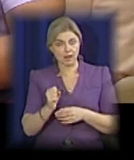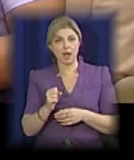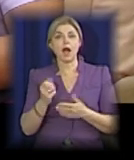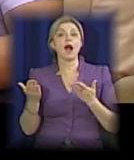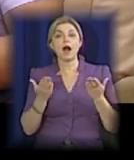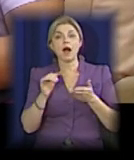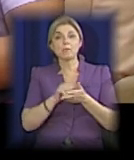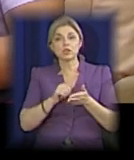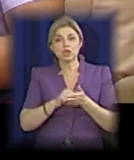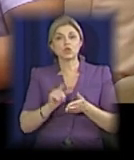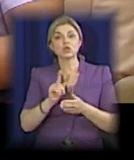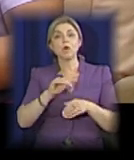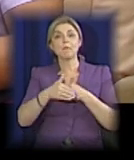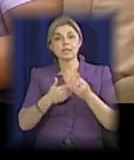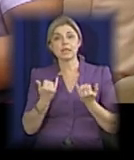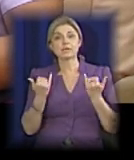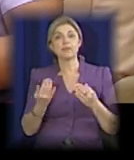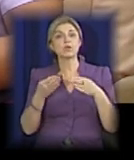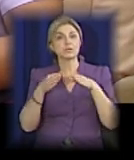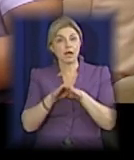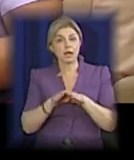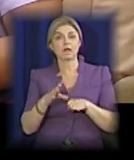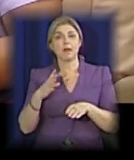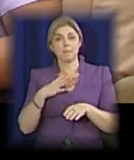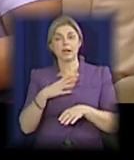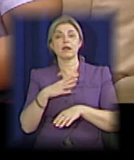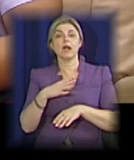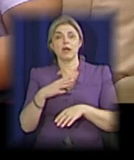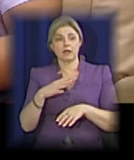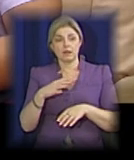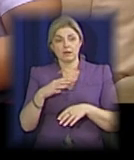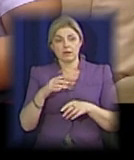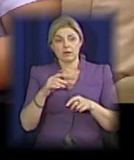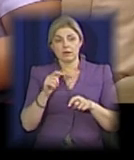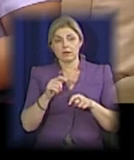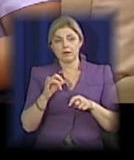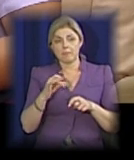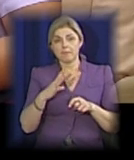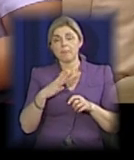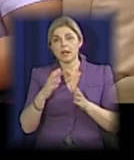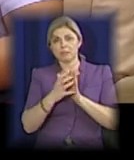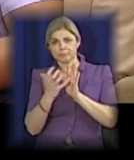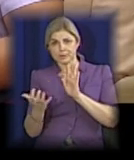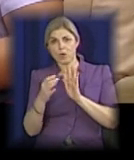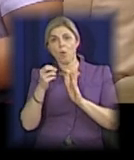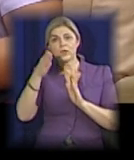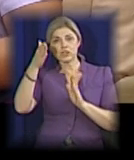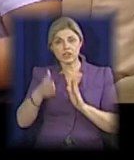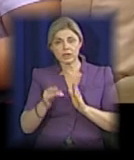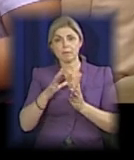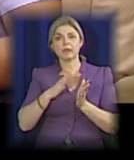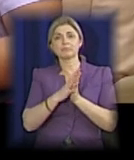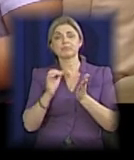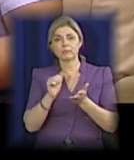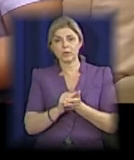Яка причина того, що басейн сьогодні закритий? Відбулось відшарування панно мозаїчного від стіни. І два тижні тому відбулось руйнування